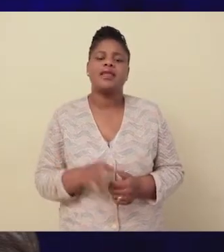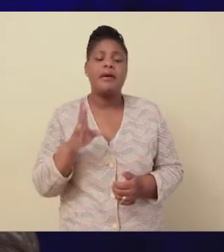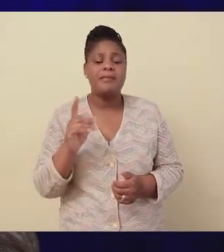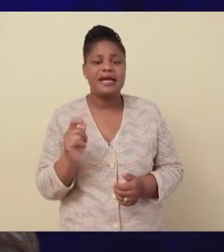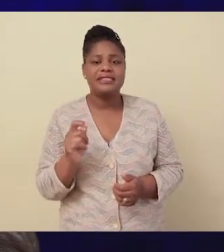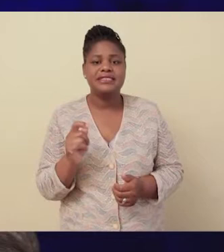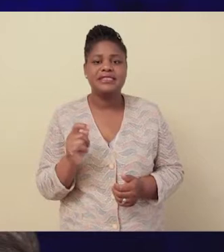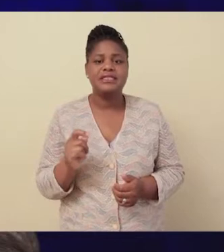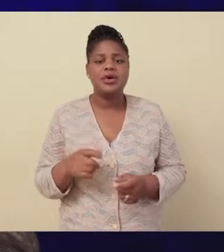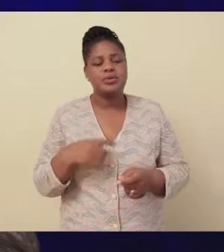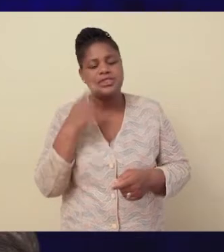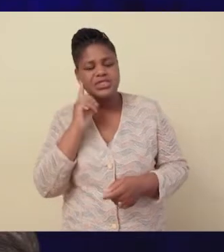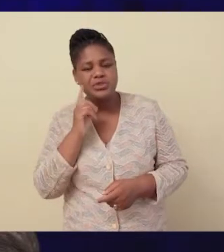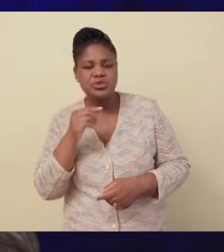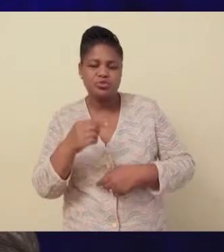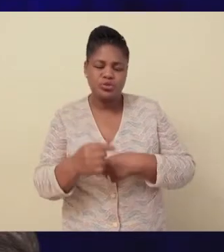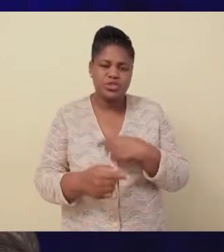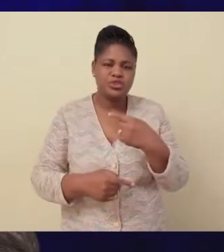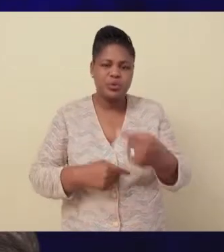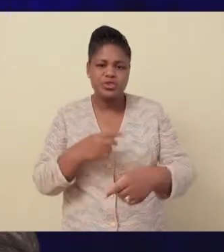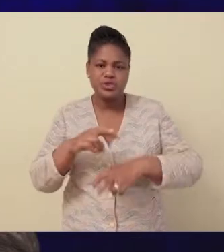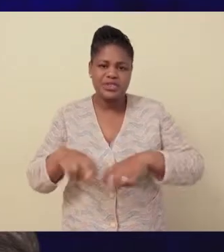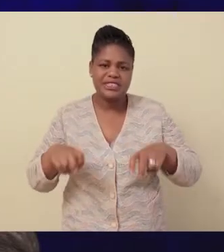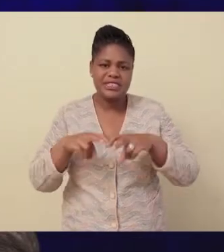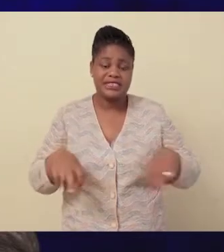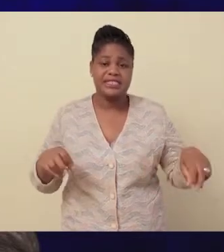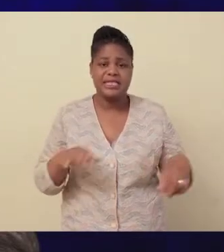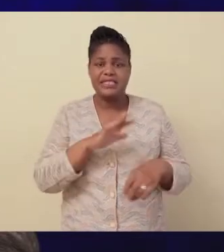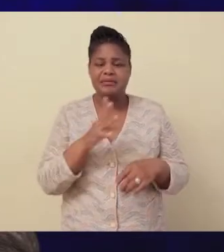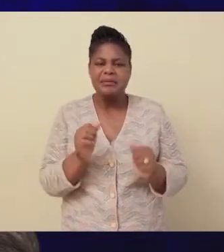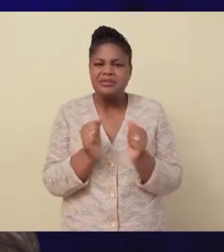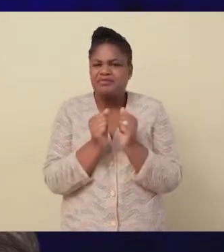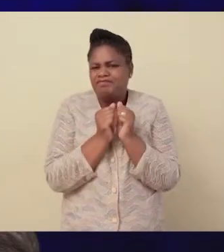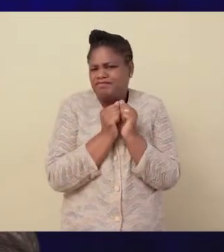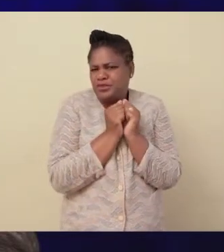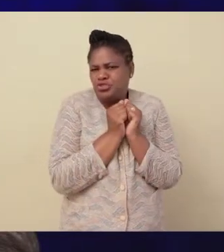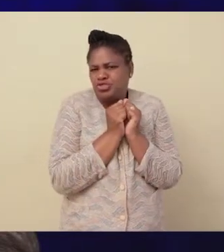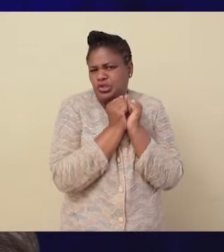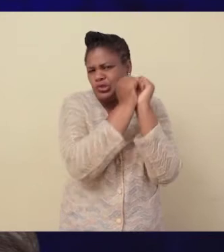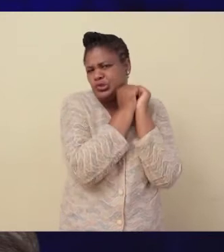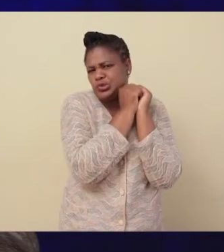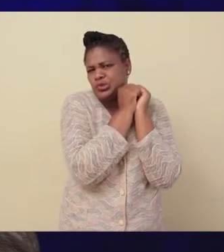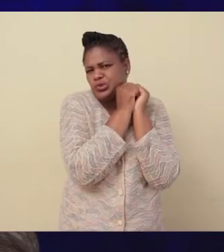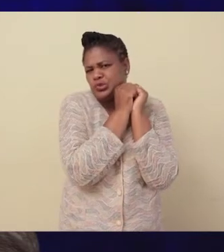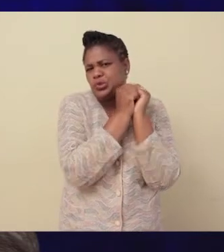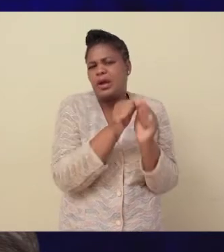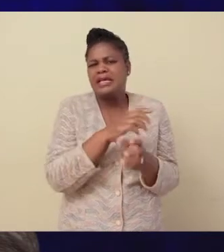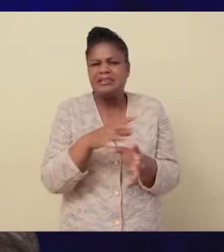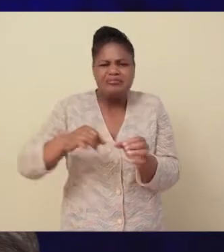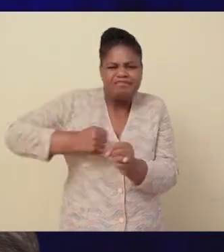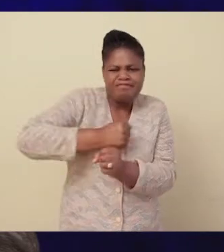asi jira redu tinoramba tichingori bedenura dzimwe nguva tiri kuzvisunga dzimwe nguva tiri kuzvisa pachimona